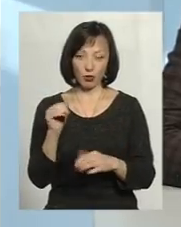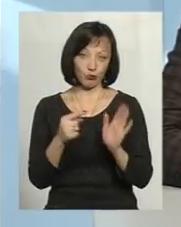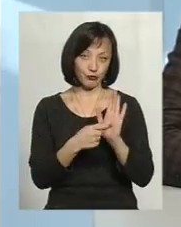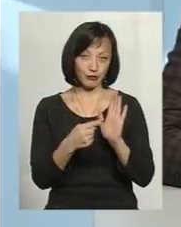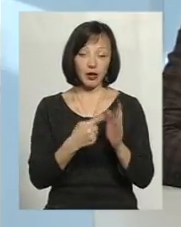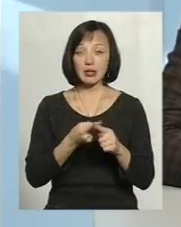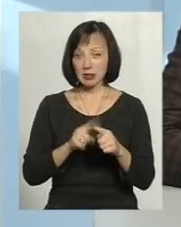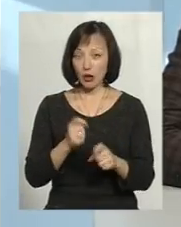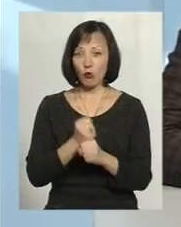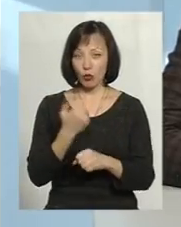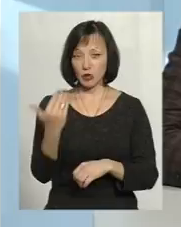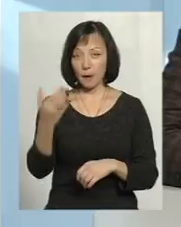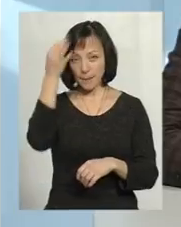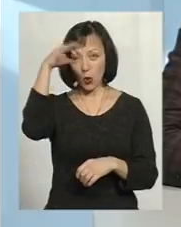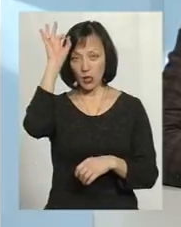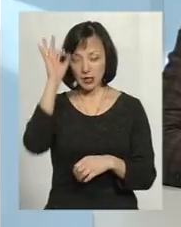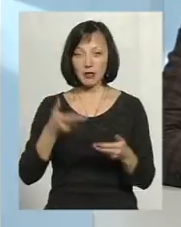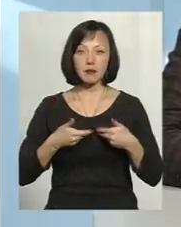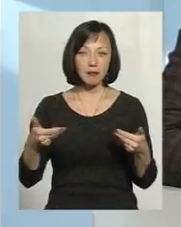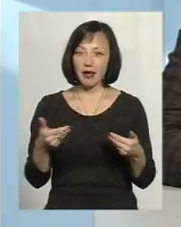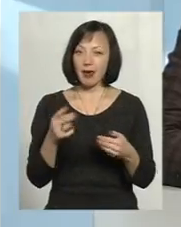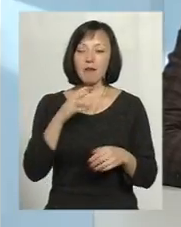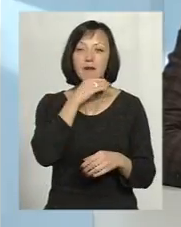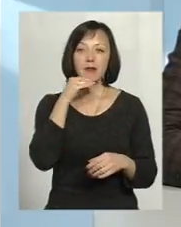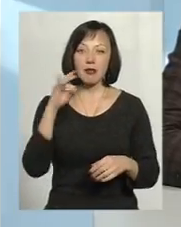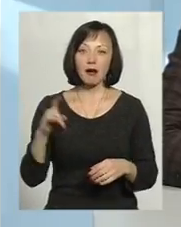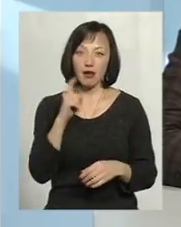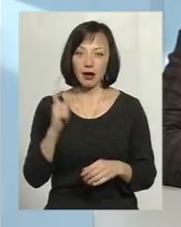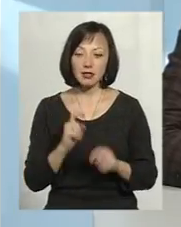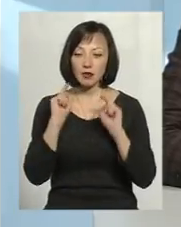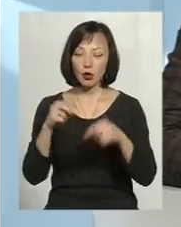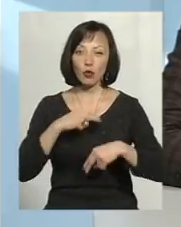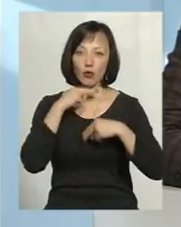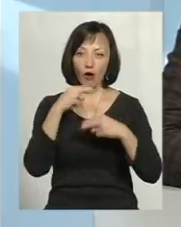Звичайно, що це робота поліції, і ми, повірте, неодноразово звертали